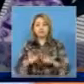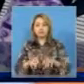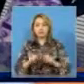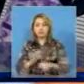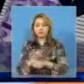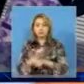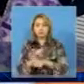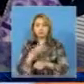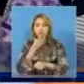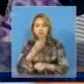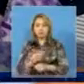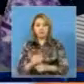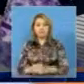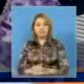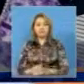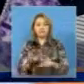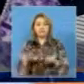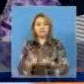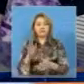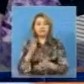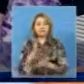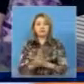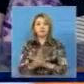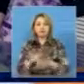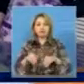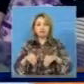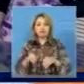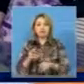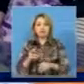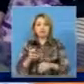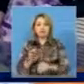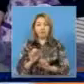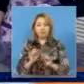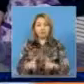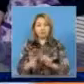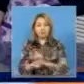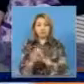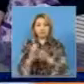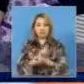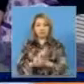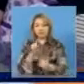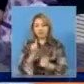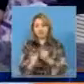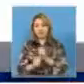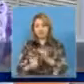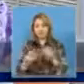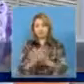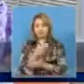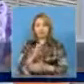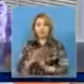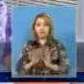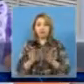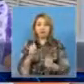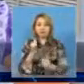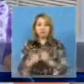учить красиво лепить. Также будет ягодно-заливной пирог, который можно менять начинки, и будет каждый раз новый пирог. Мы